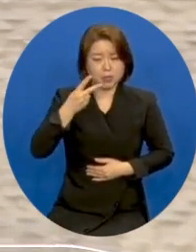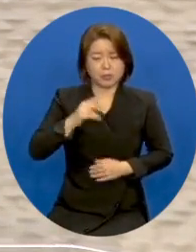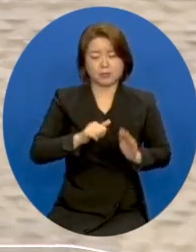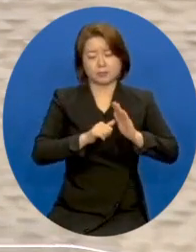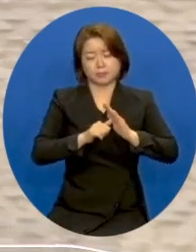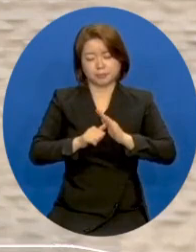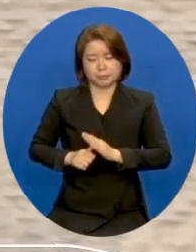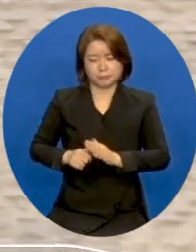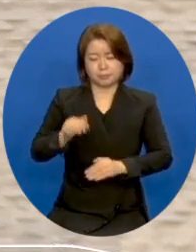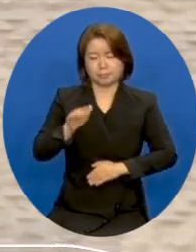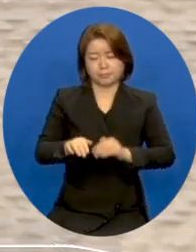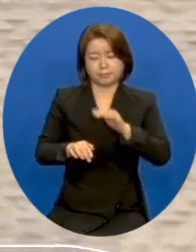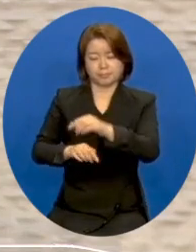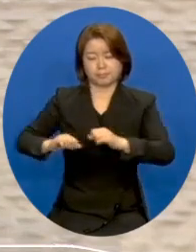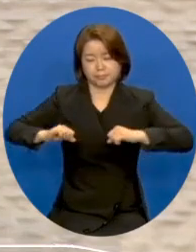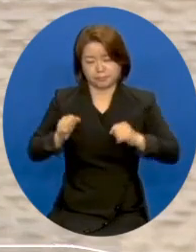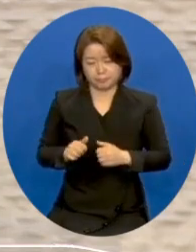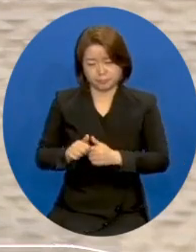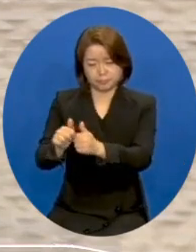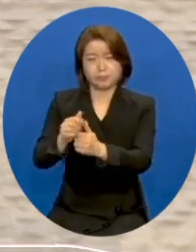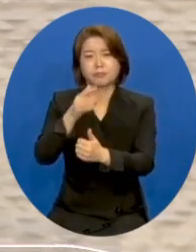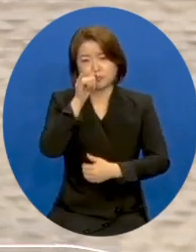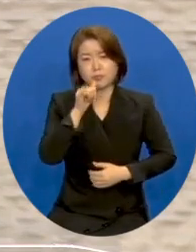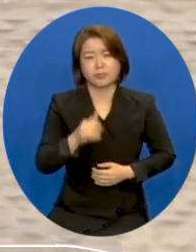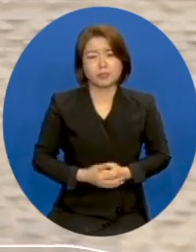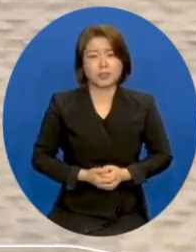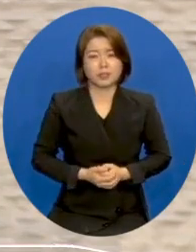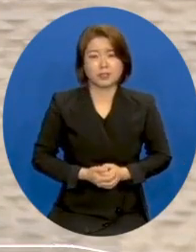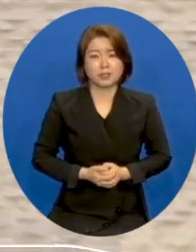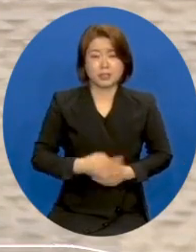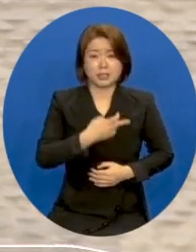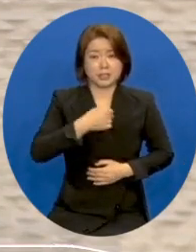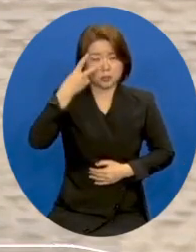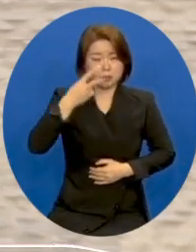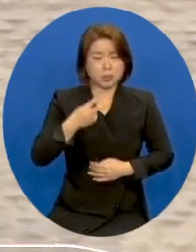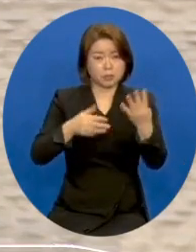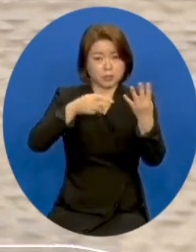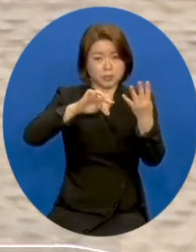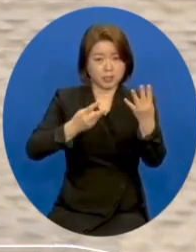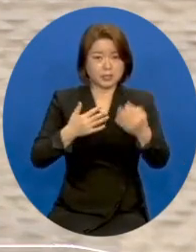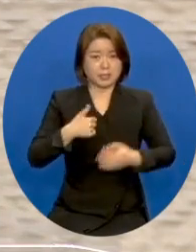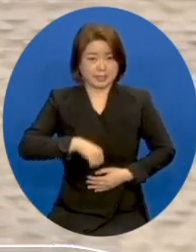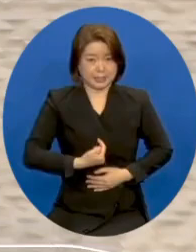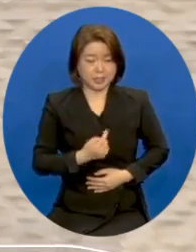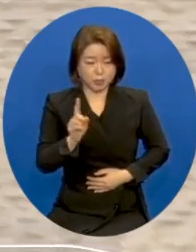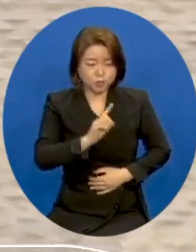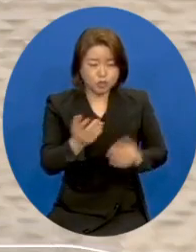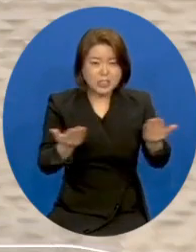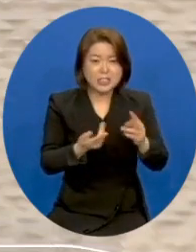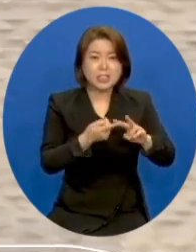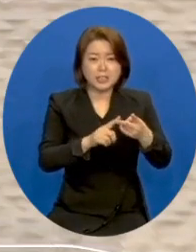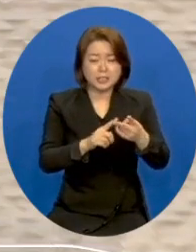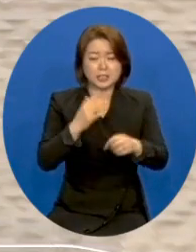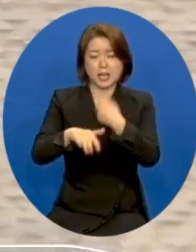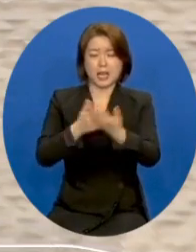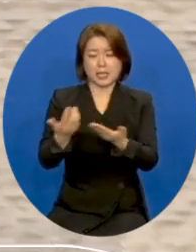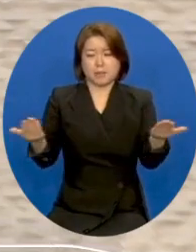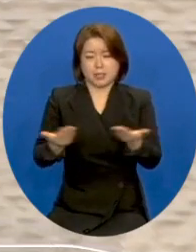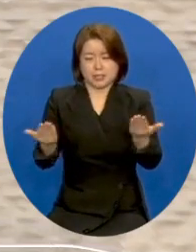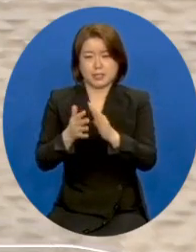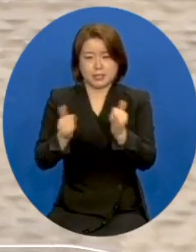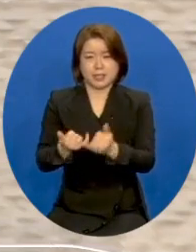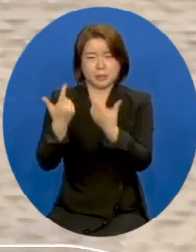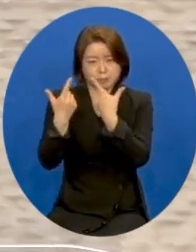겁니다. 사도 바울은 4절에 자신은 무슨 일에서나 하나님의 일꾼답게